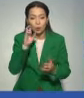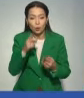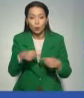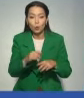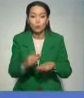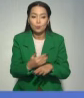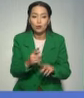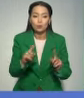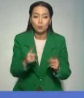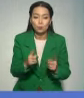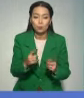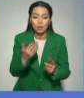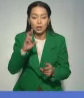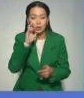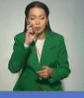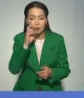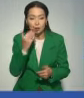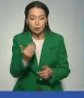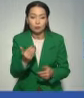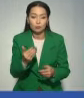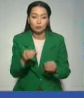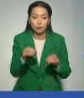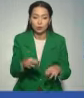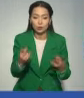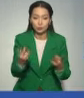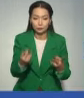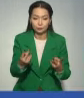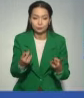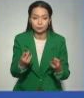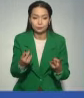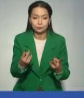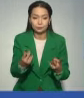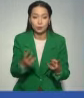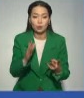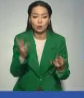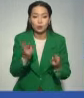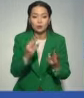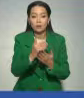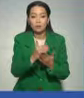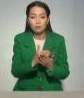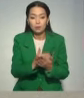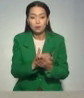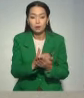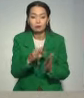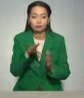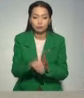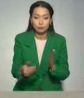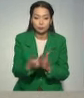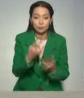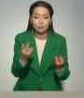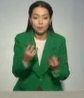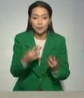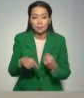берут финансы институты не берут наши банки эту Садись не берут Поэтому нужно программу нужно вливание в эту область предпринимателя